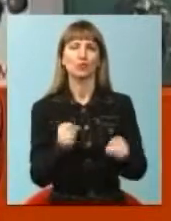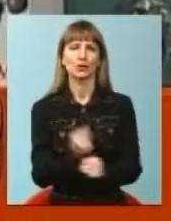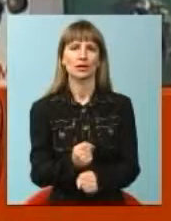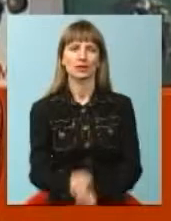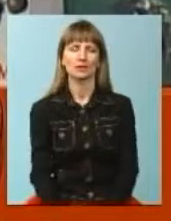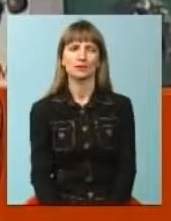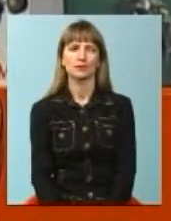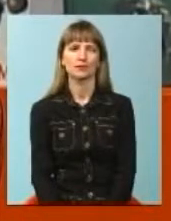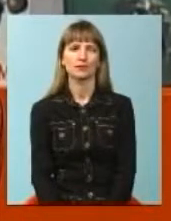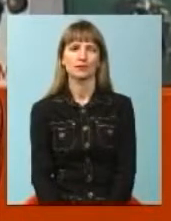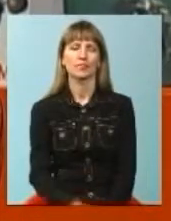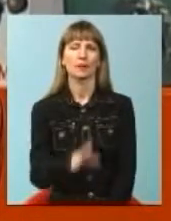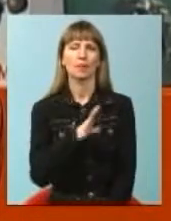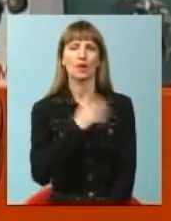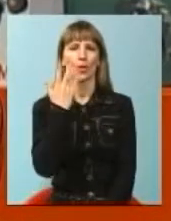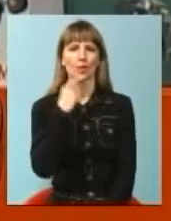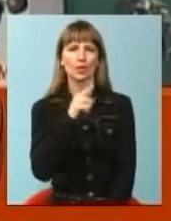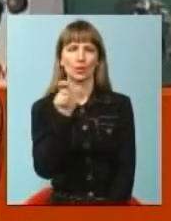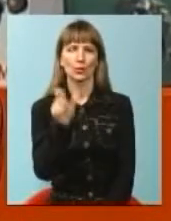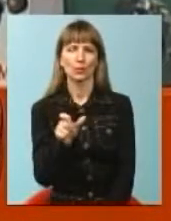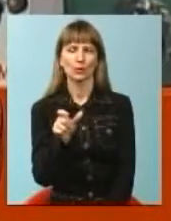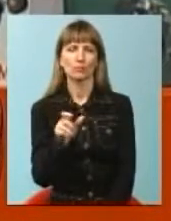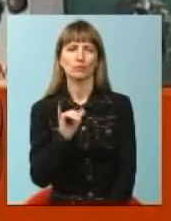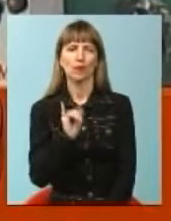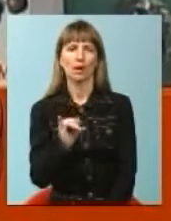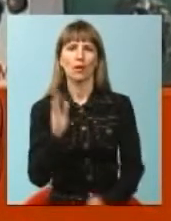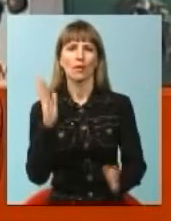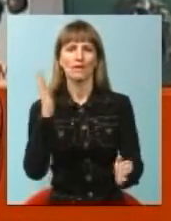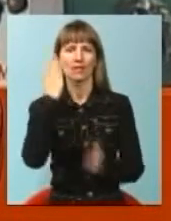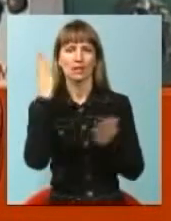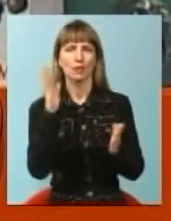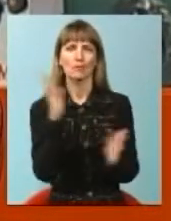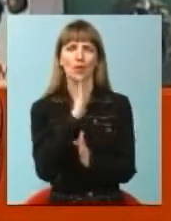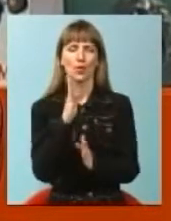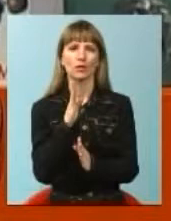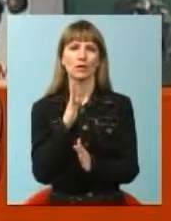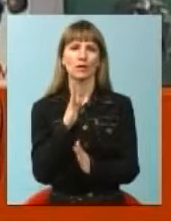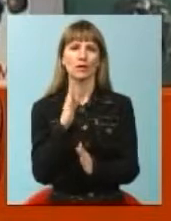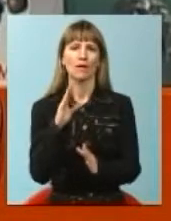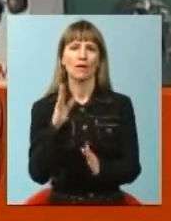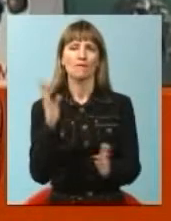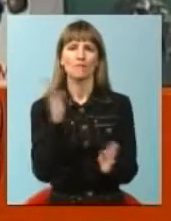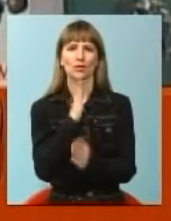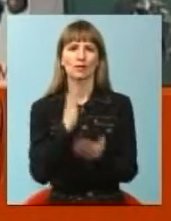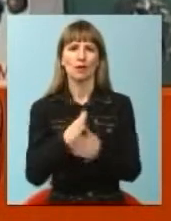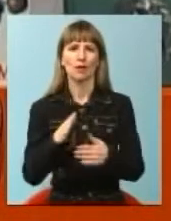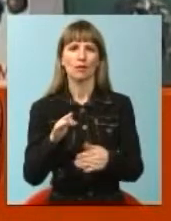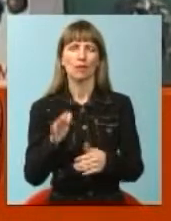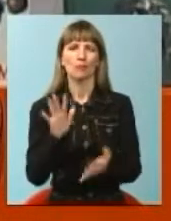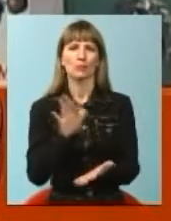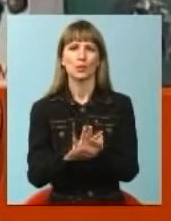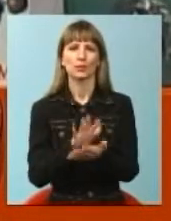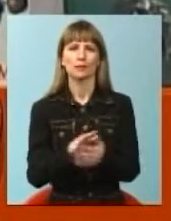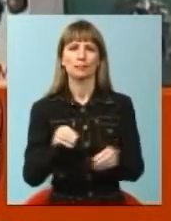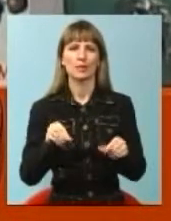знаєш? Буває, коли дуже вітряна погода, у повітрі ж бурляється якийсь мусор, пісок,